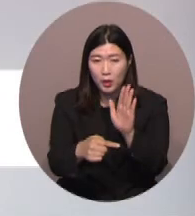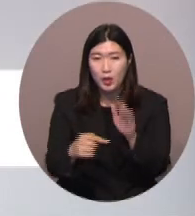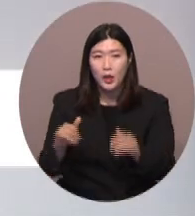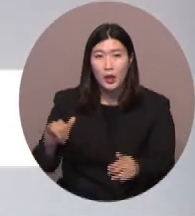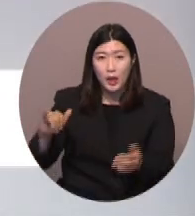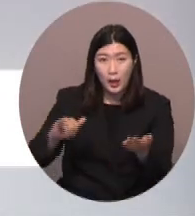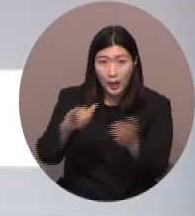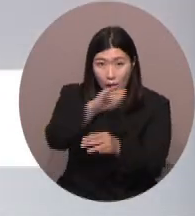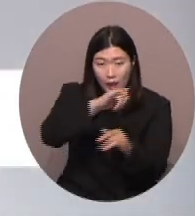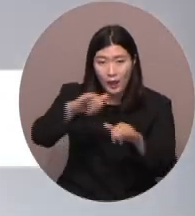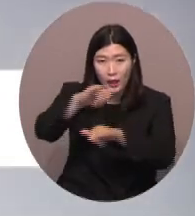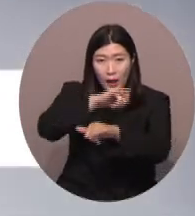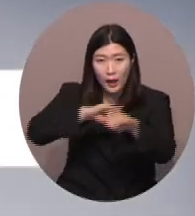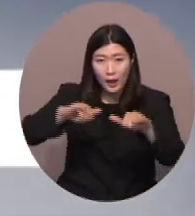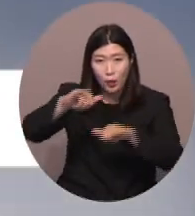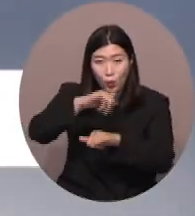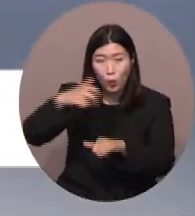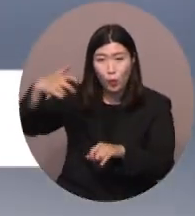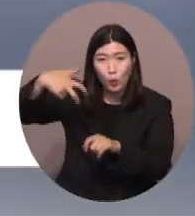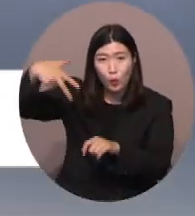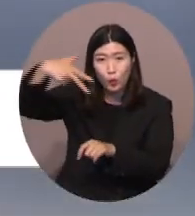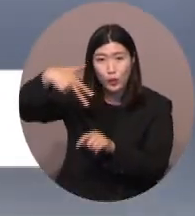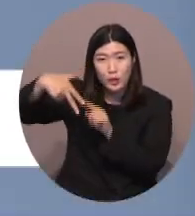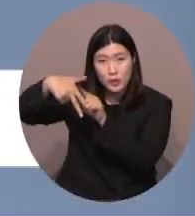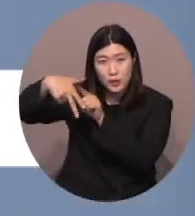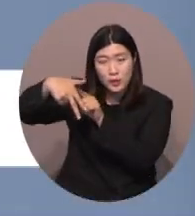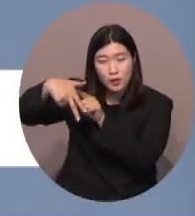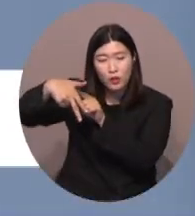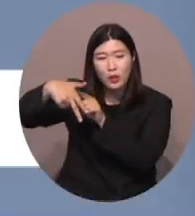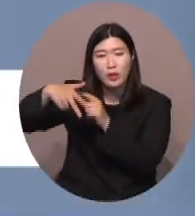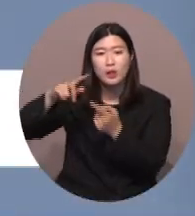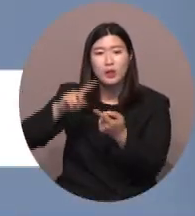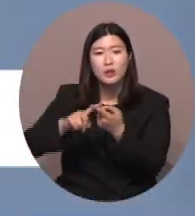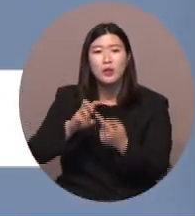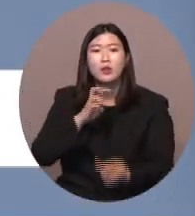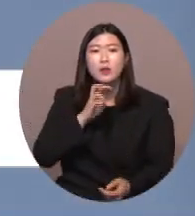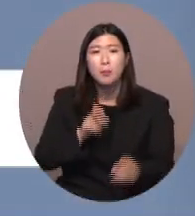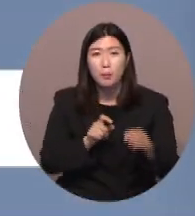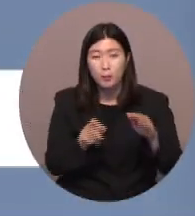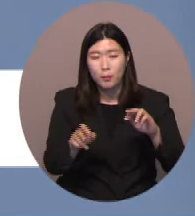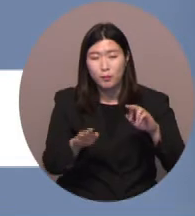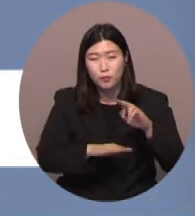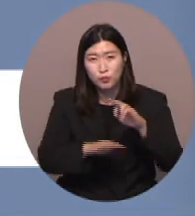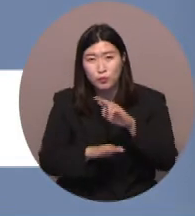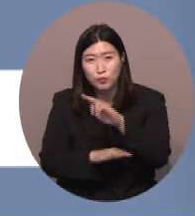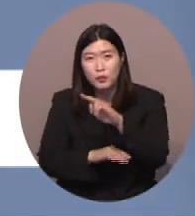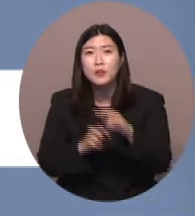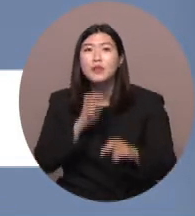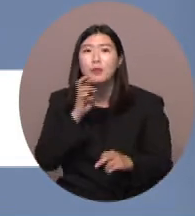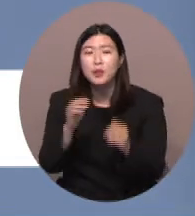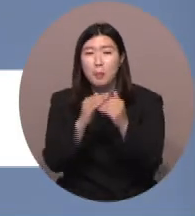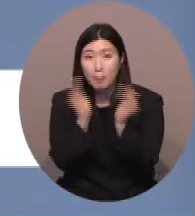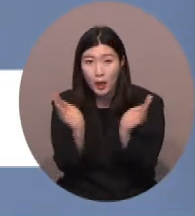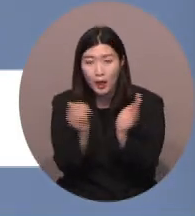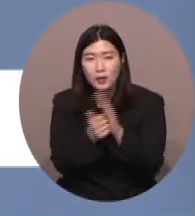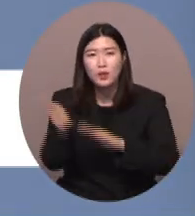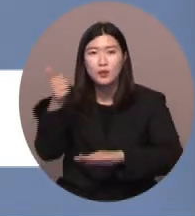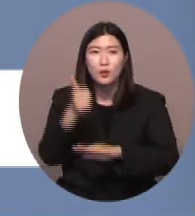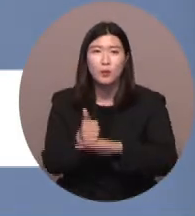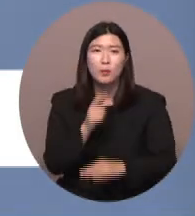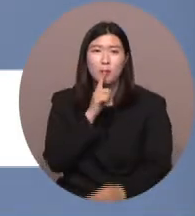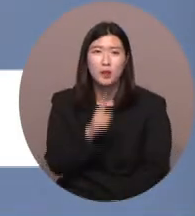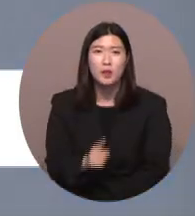오늘 오전 남미 기아나 에서 발사 됐으며 3집에 분대의 순조롭게 분리되는 등 최종 발사 성공 도